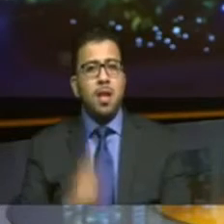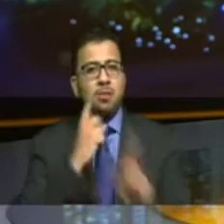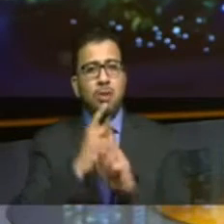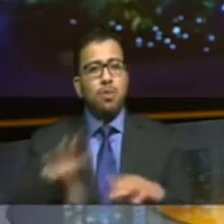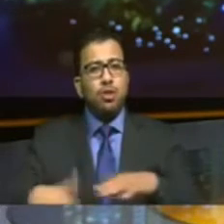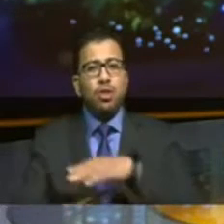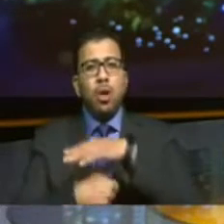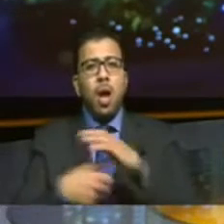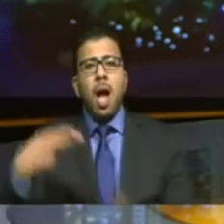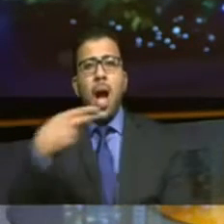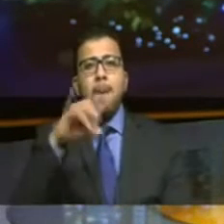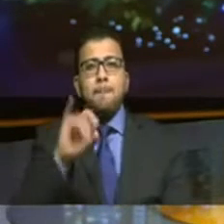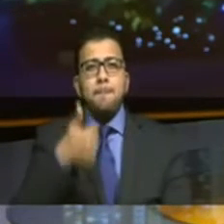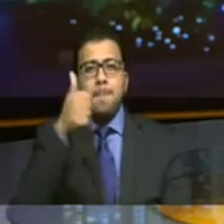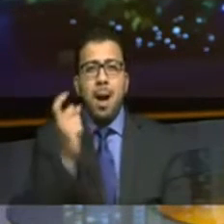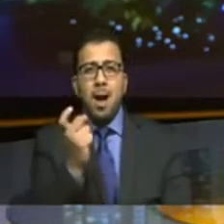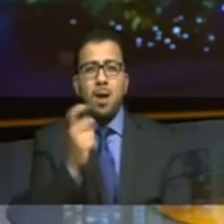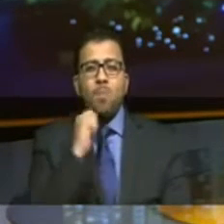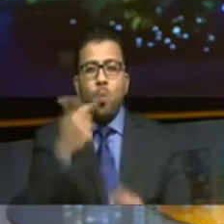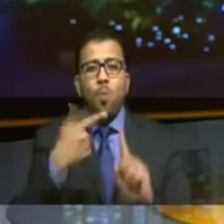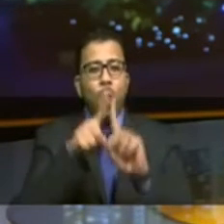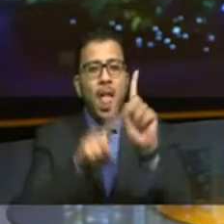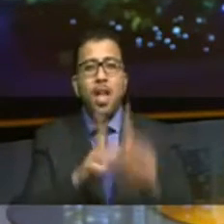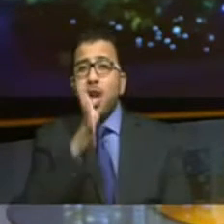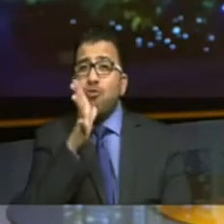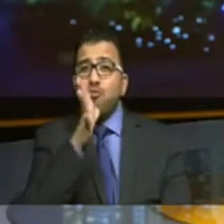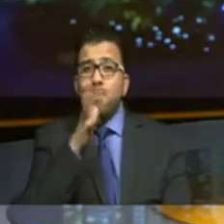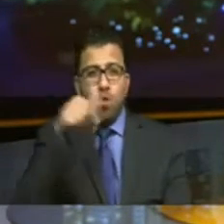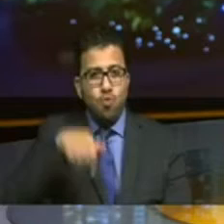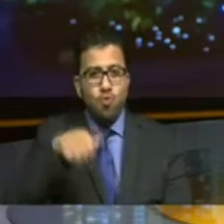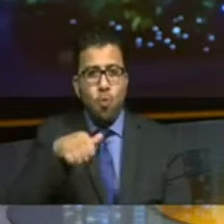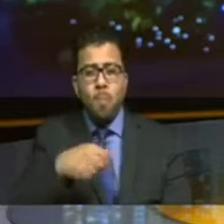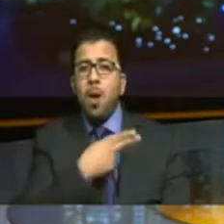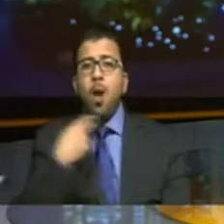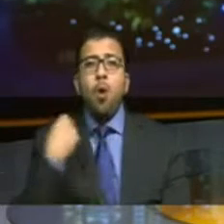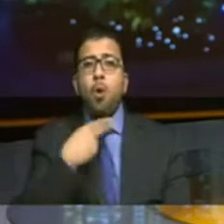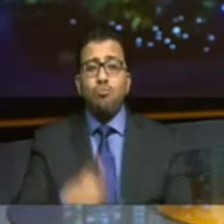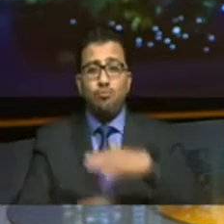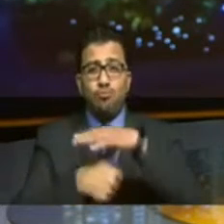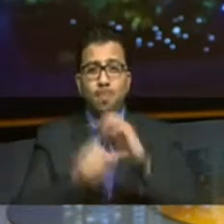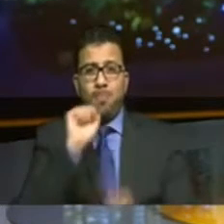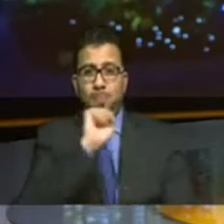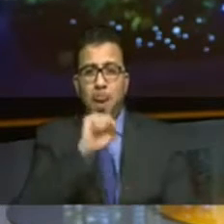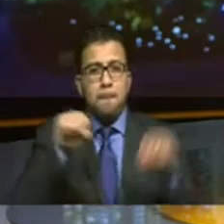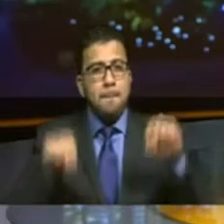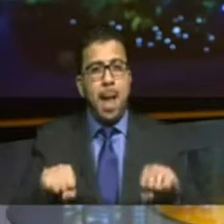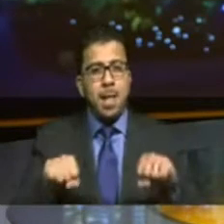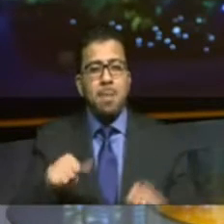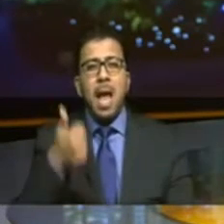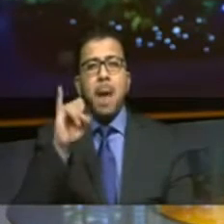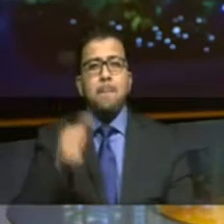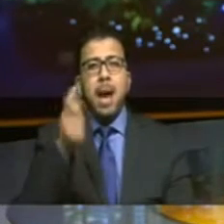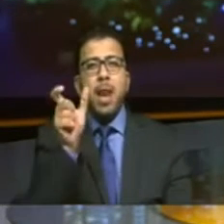استقبل سمو الشيخ عمار بن أحمد النعيمي ولي عهد عجمان اليوم في مكتبه في ديوان الحكم سعادة